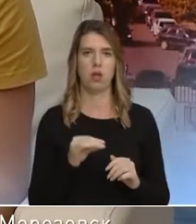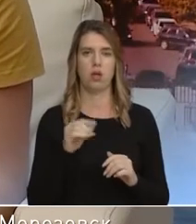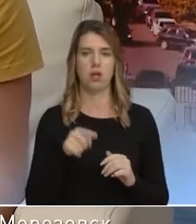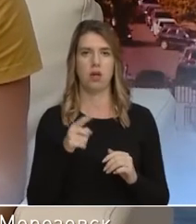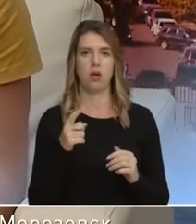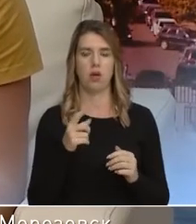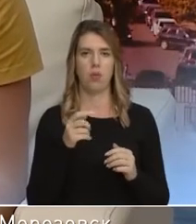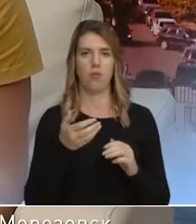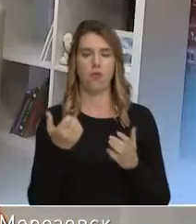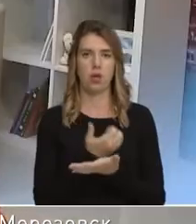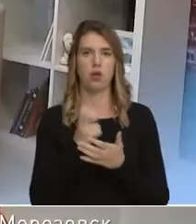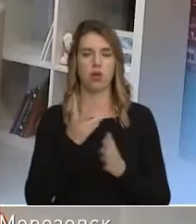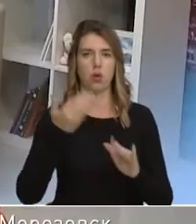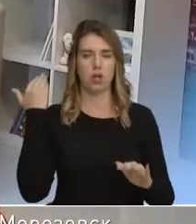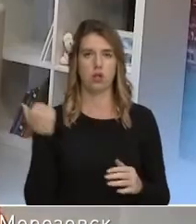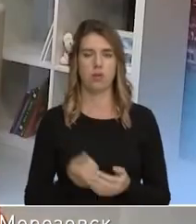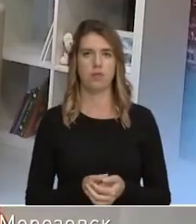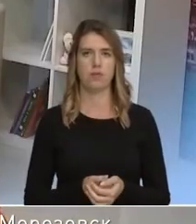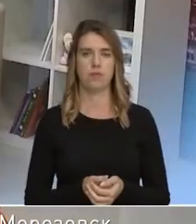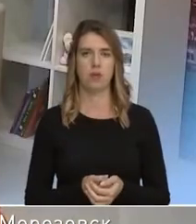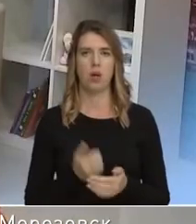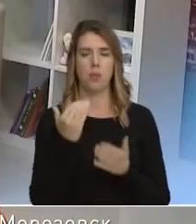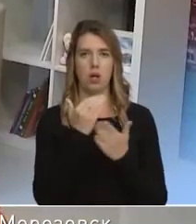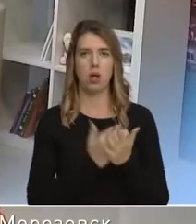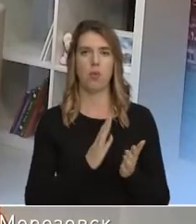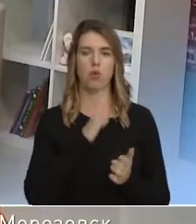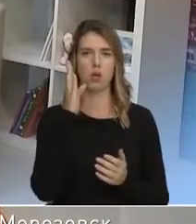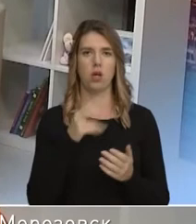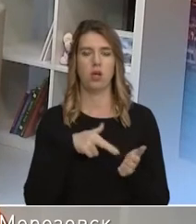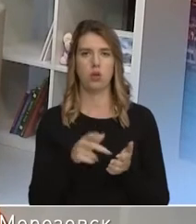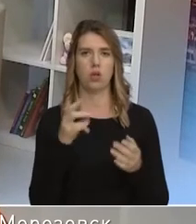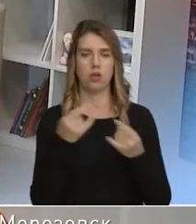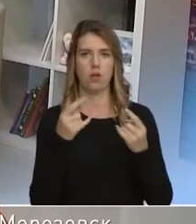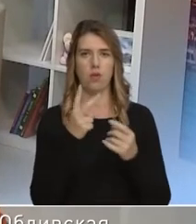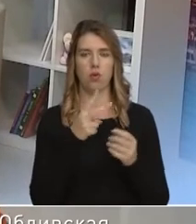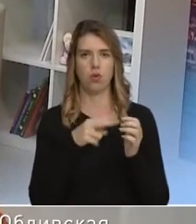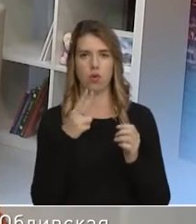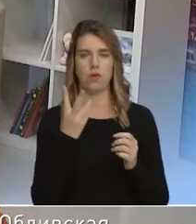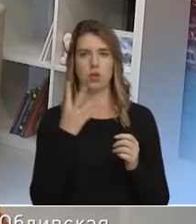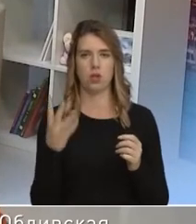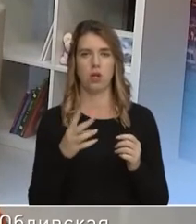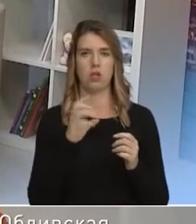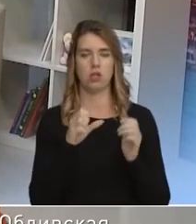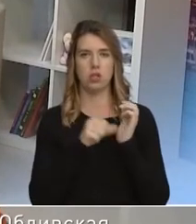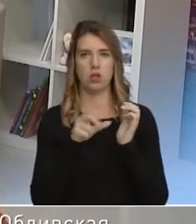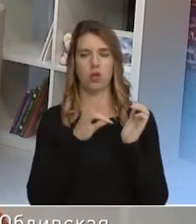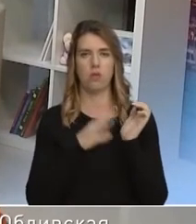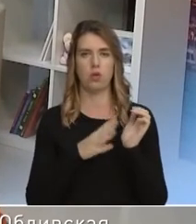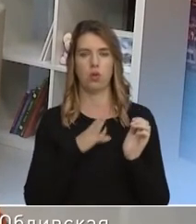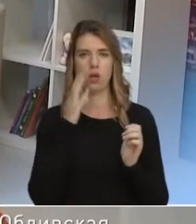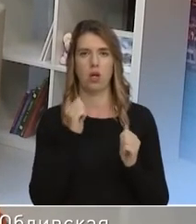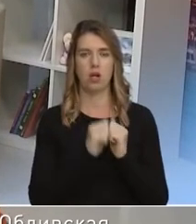есть это победители прошлых лет обычно. Контекст, опять же, всего фестиваля. Программа «Утро» идет на телеканале «Дон-24» по будням с 6 до 9